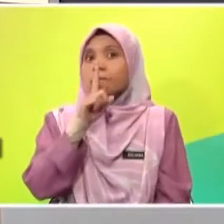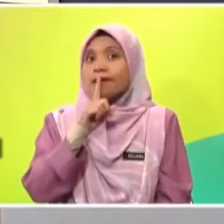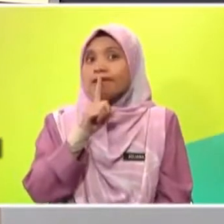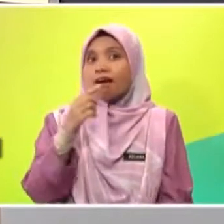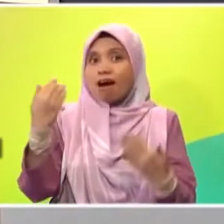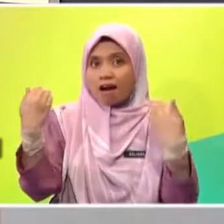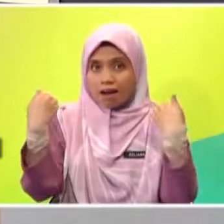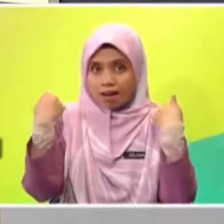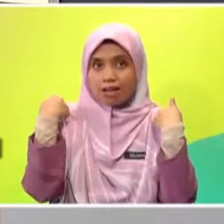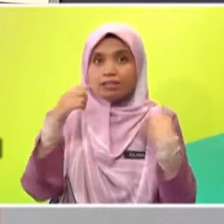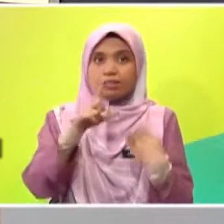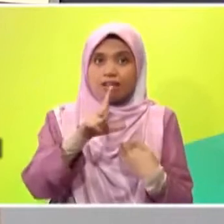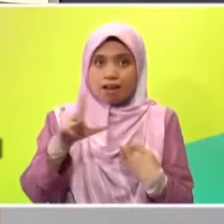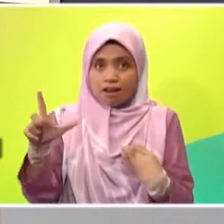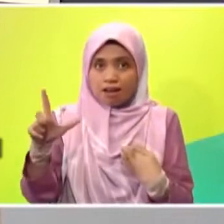hai hai